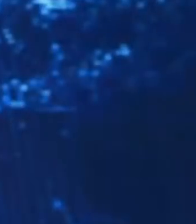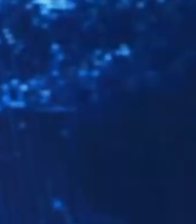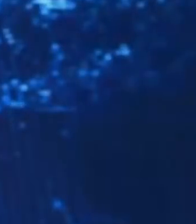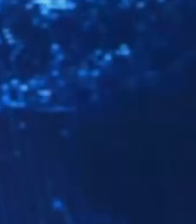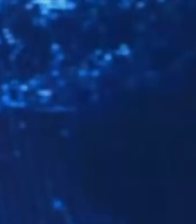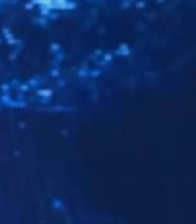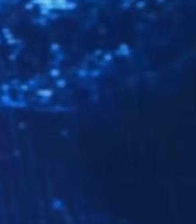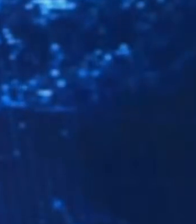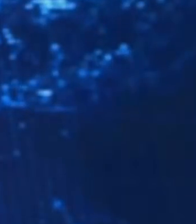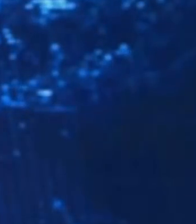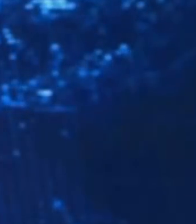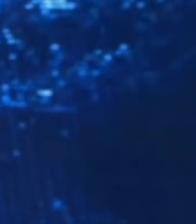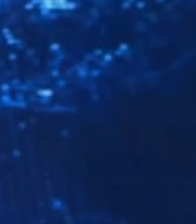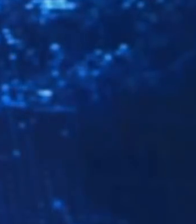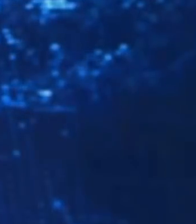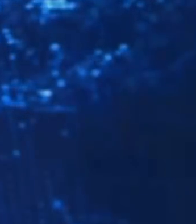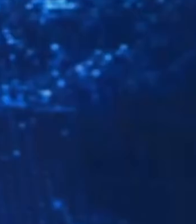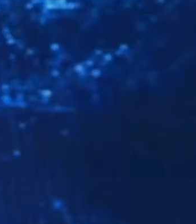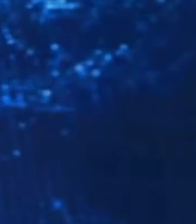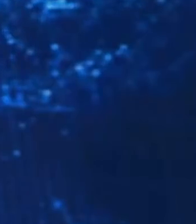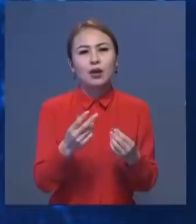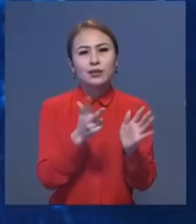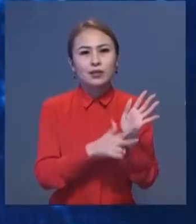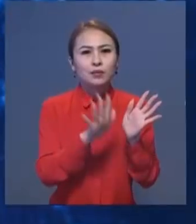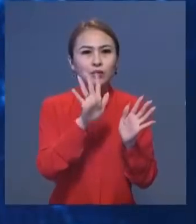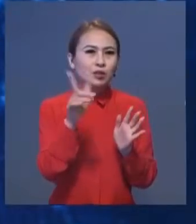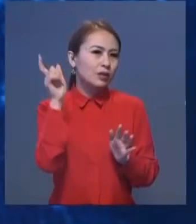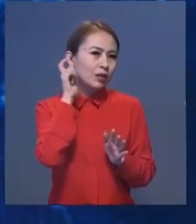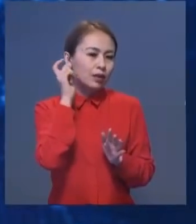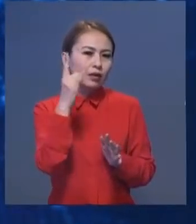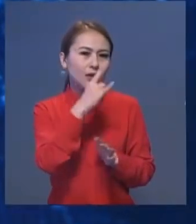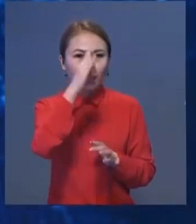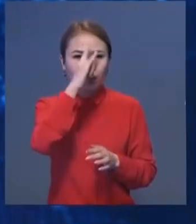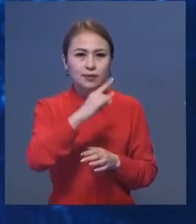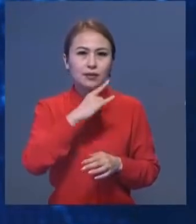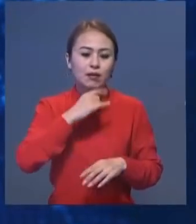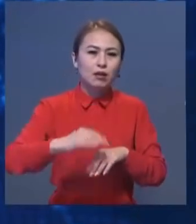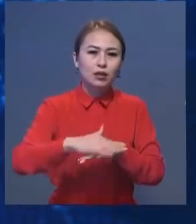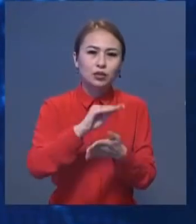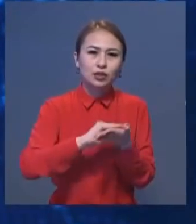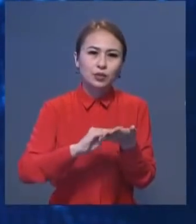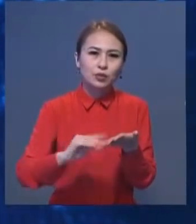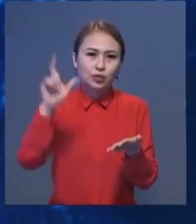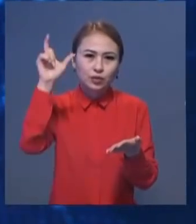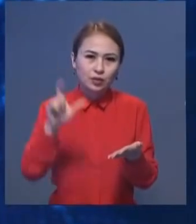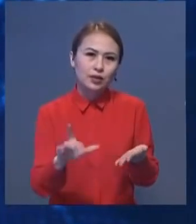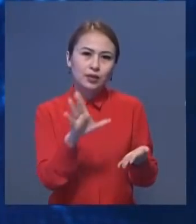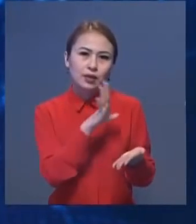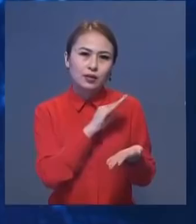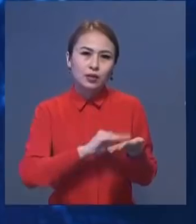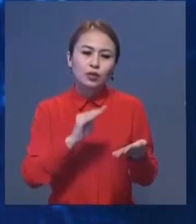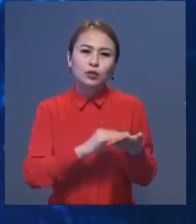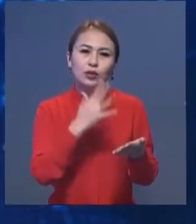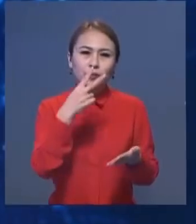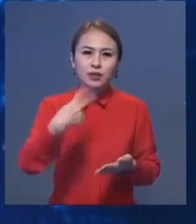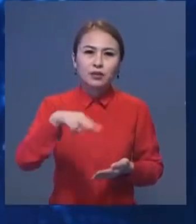Қазақ әдебиеті ауыр қайғыға душар болды. 85 жасқа қараған шағында Қазақстанның халық жазушысы, қара сөздің қарагері